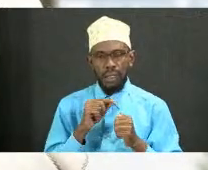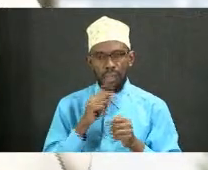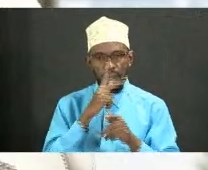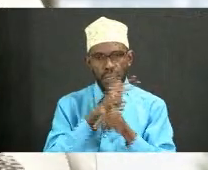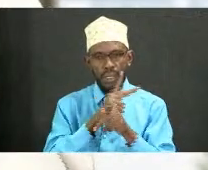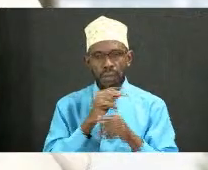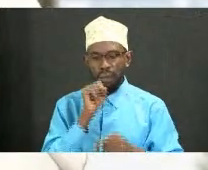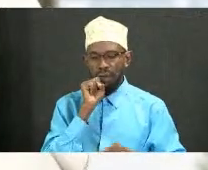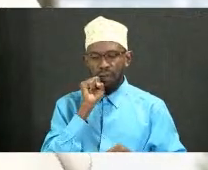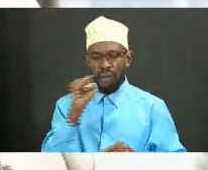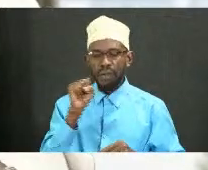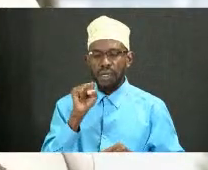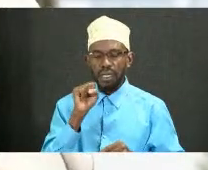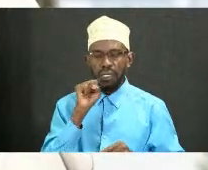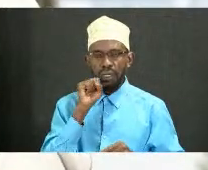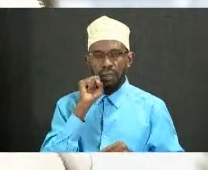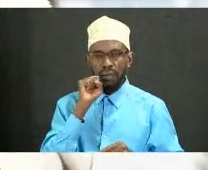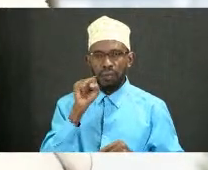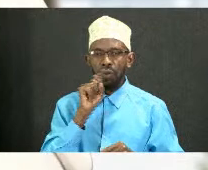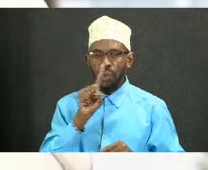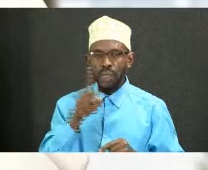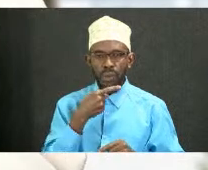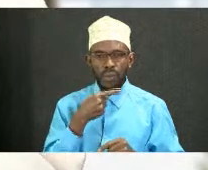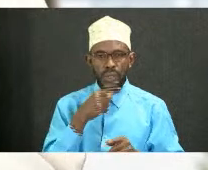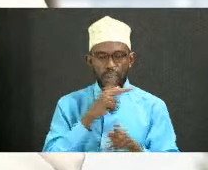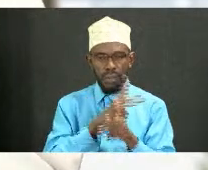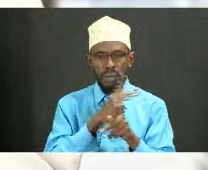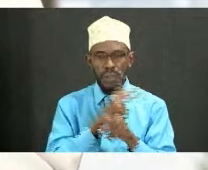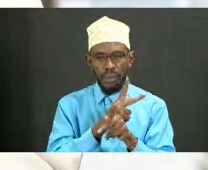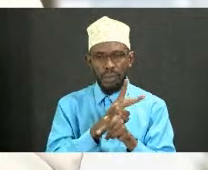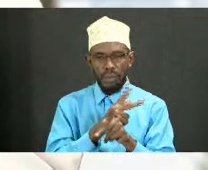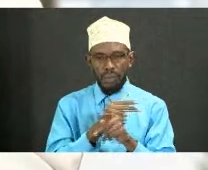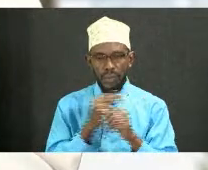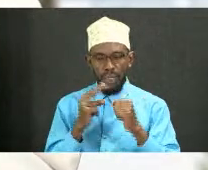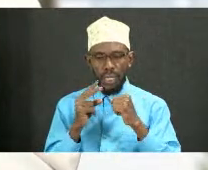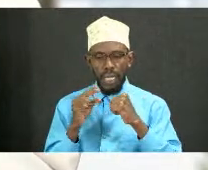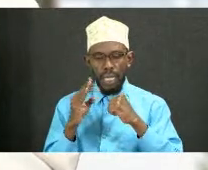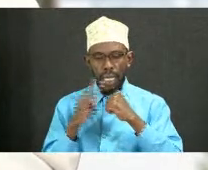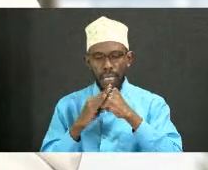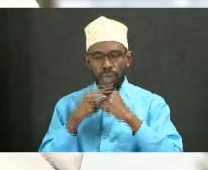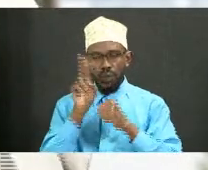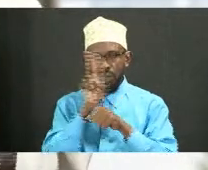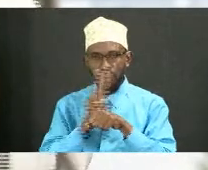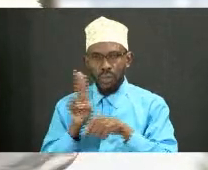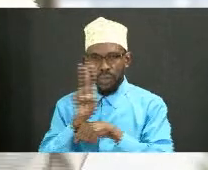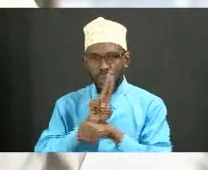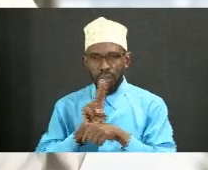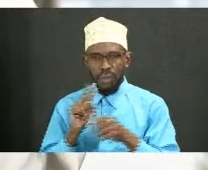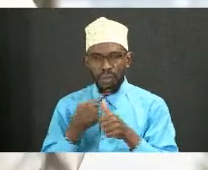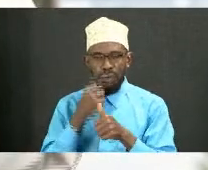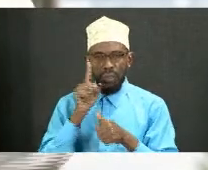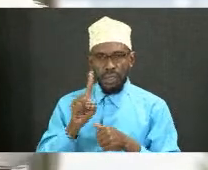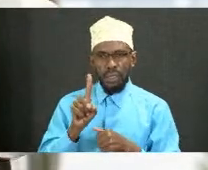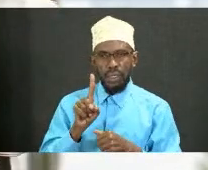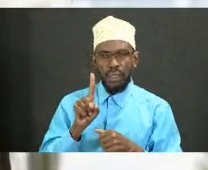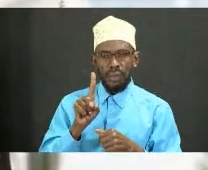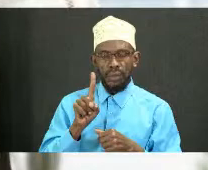naweka 500 au naweka 1,000. 9,000 ndio nitakuwa natumia. Kwa hivyo mwanzo